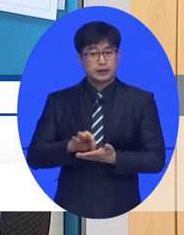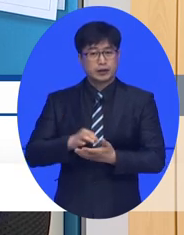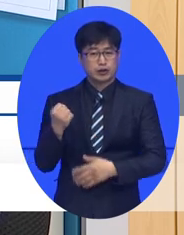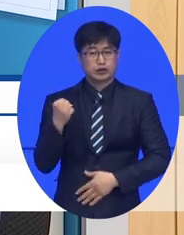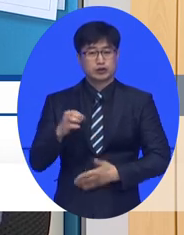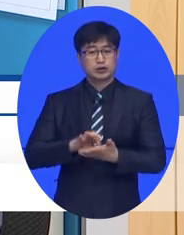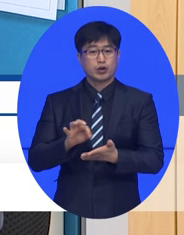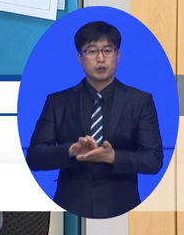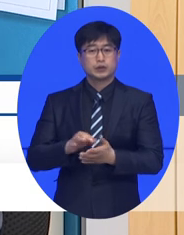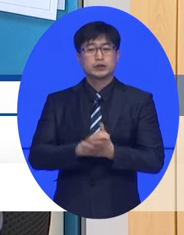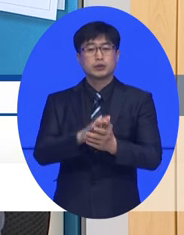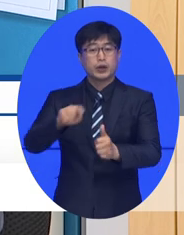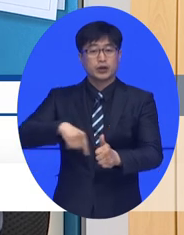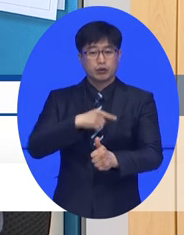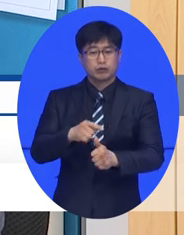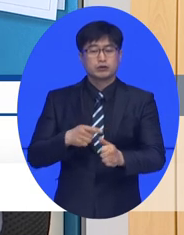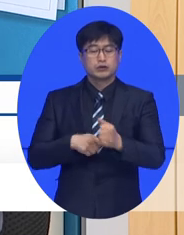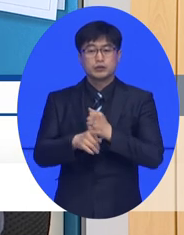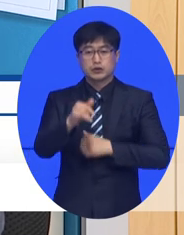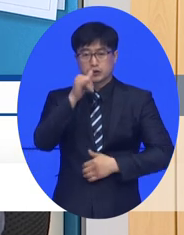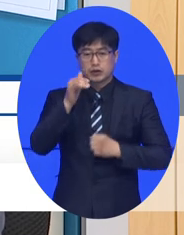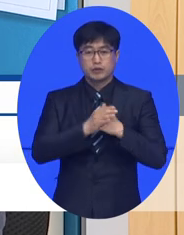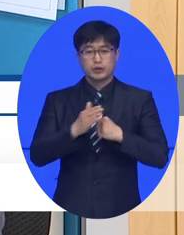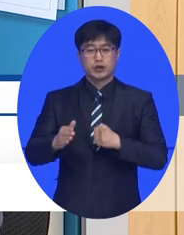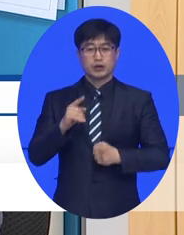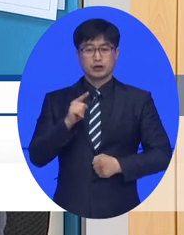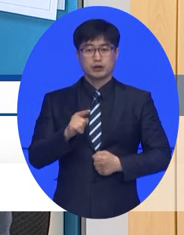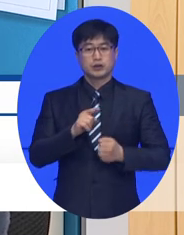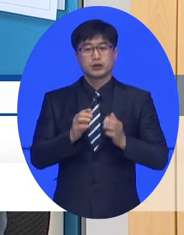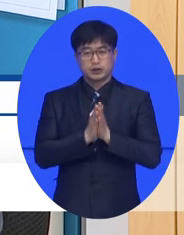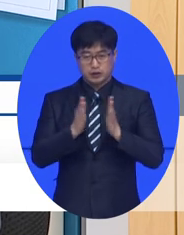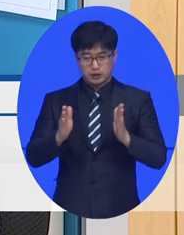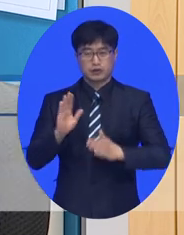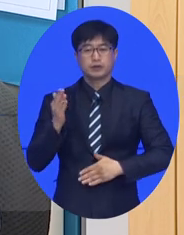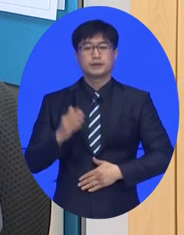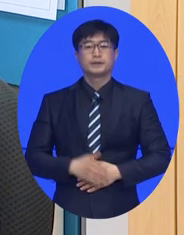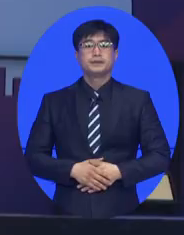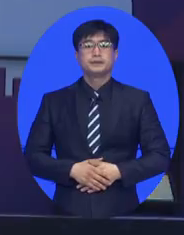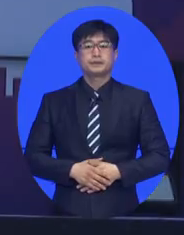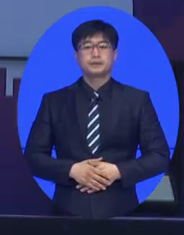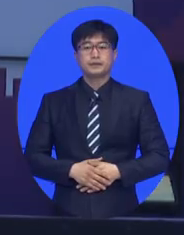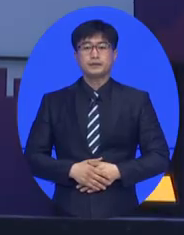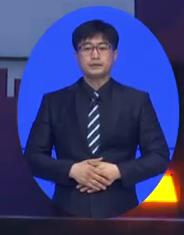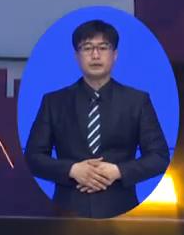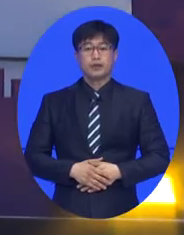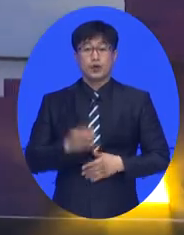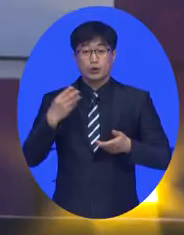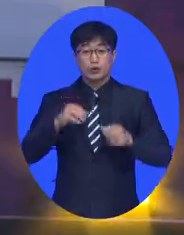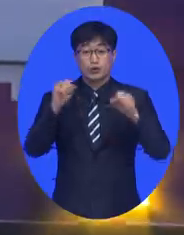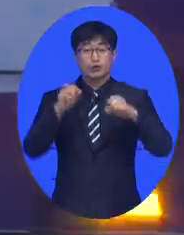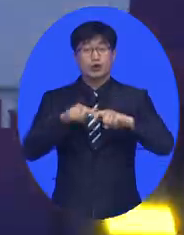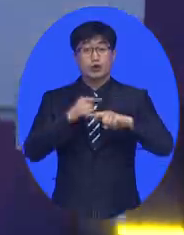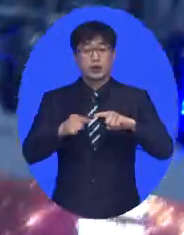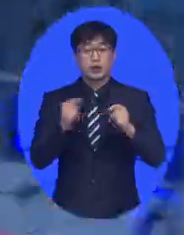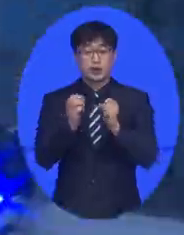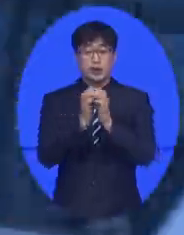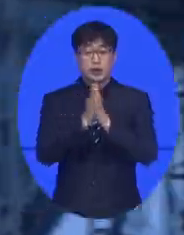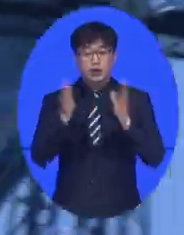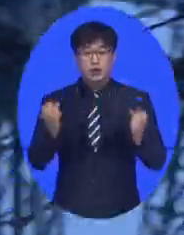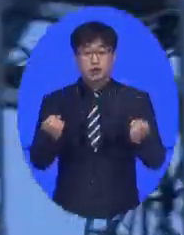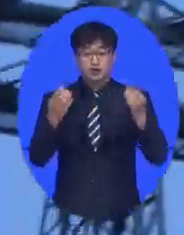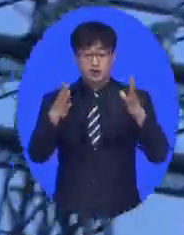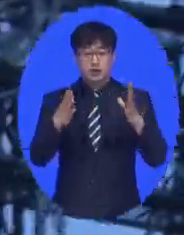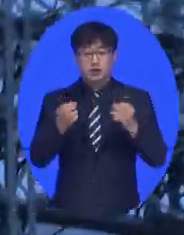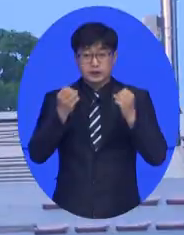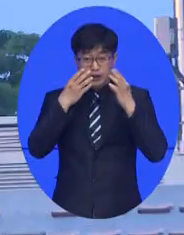되면 친환경이라는 큰 의미가 있기 때문에 그렇게 해서 진행했던 것 같습니다. 경기도 체육대회 개회식에 신재생